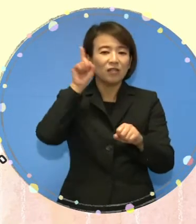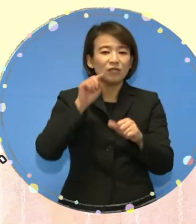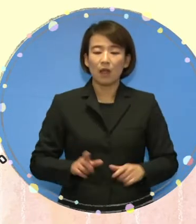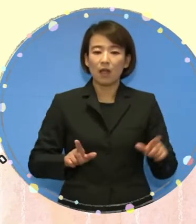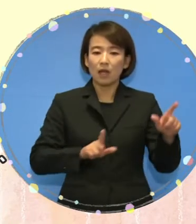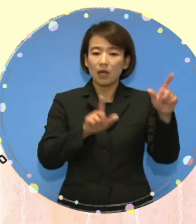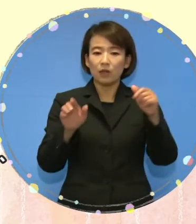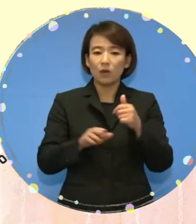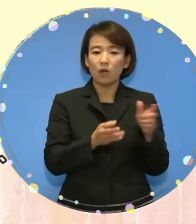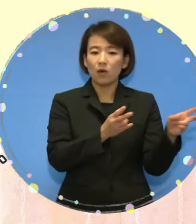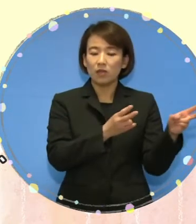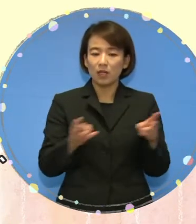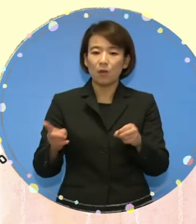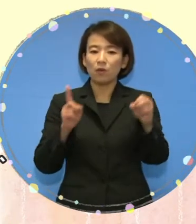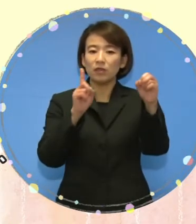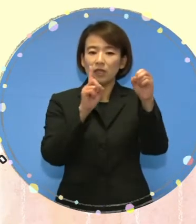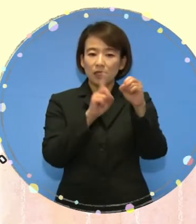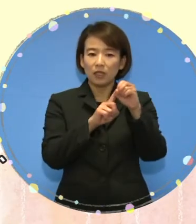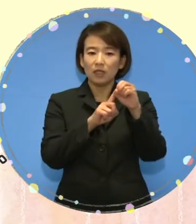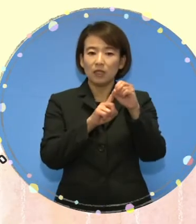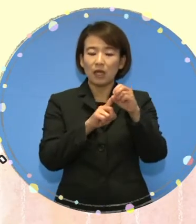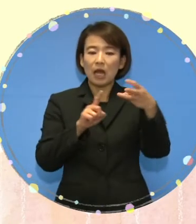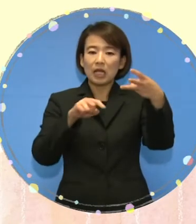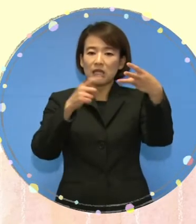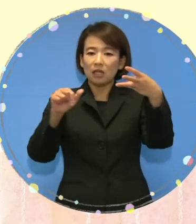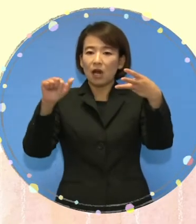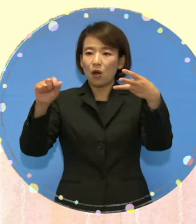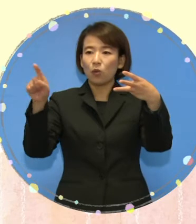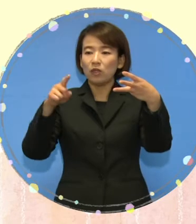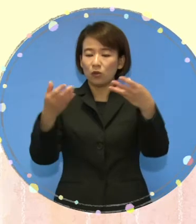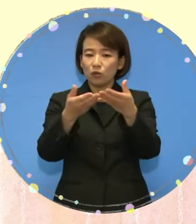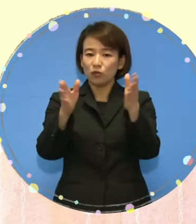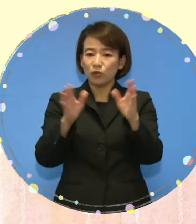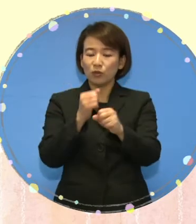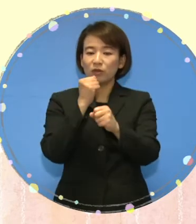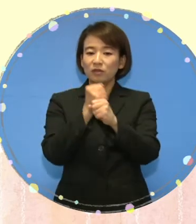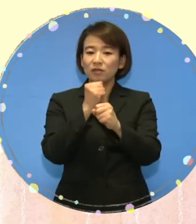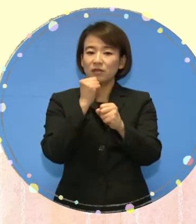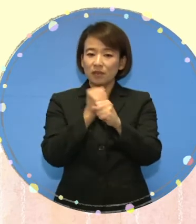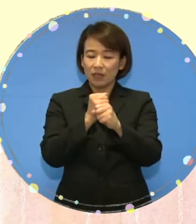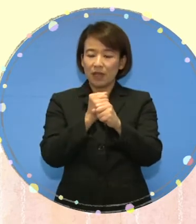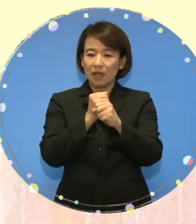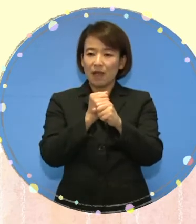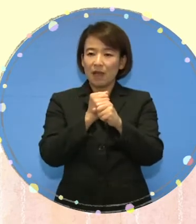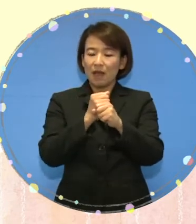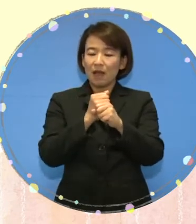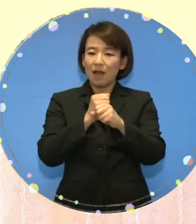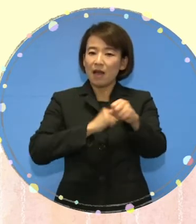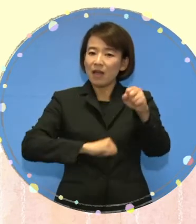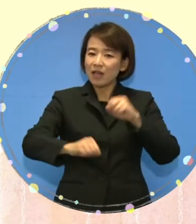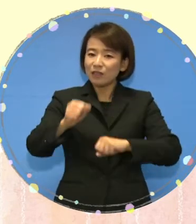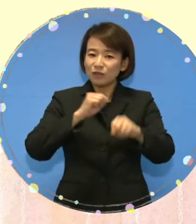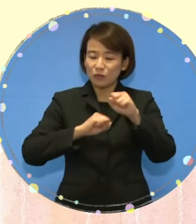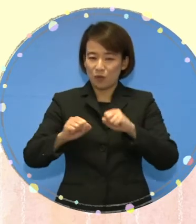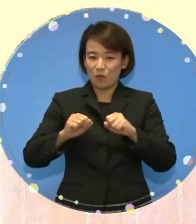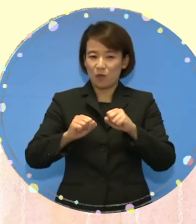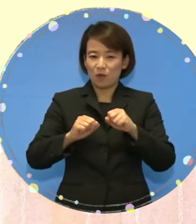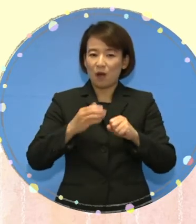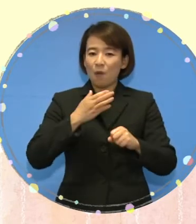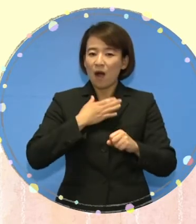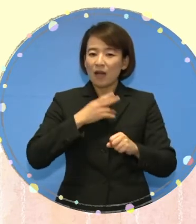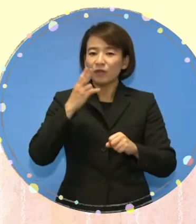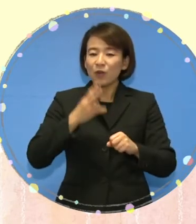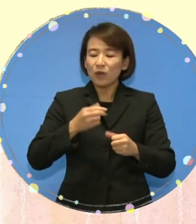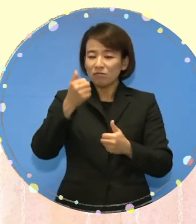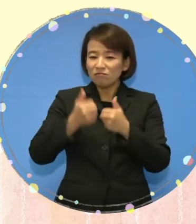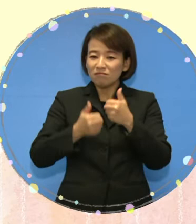やすい環境を整備することを目的に3ないし5人のグループを結成し活動量計によって歩数